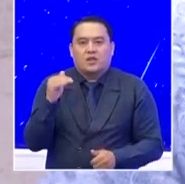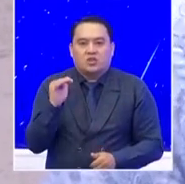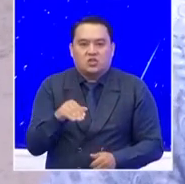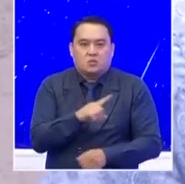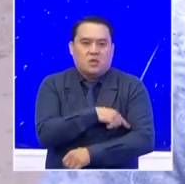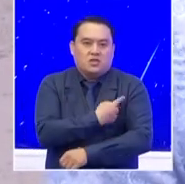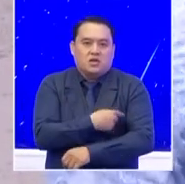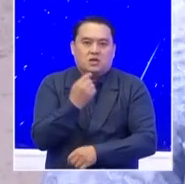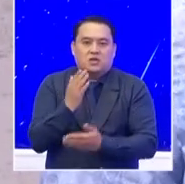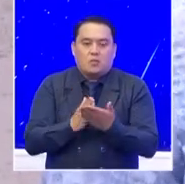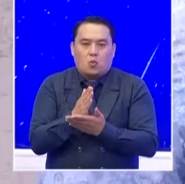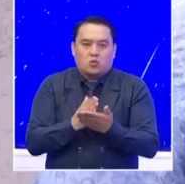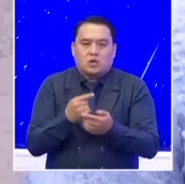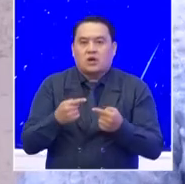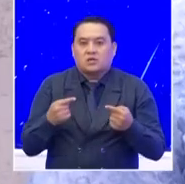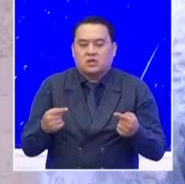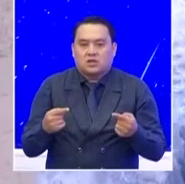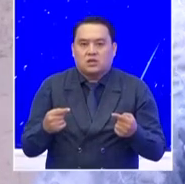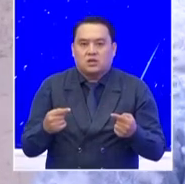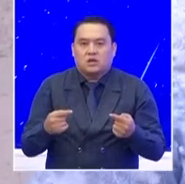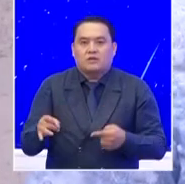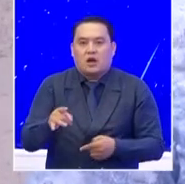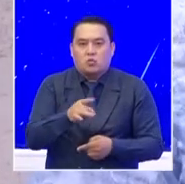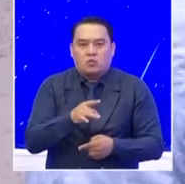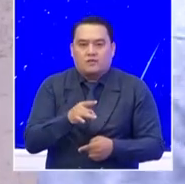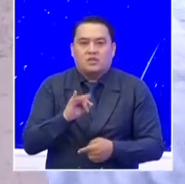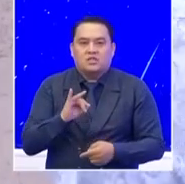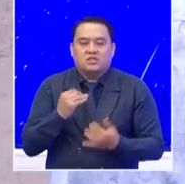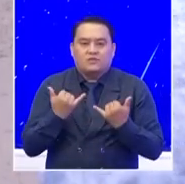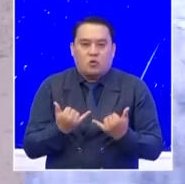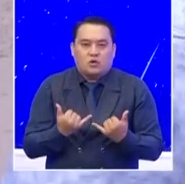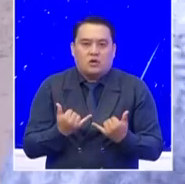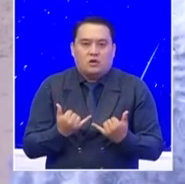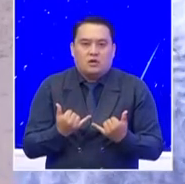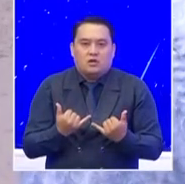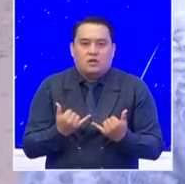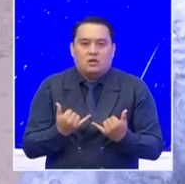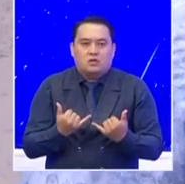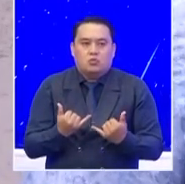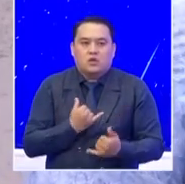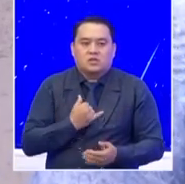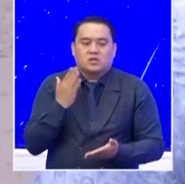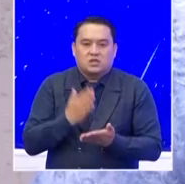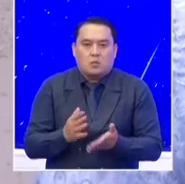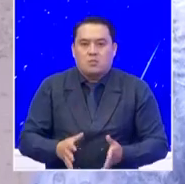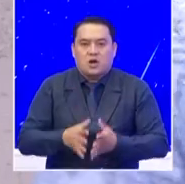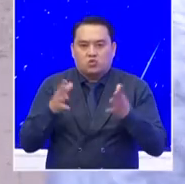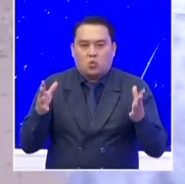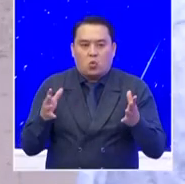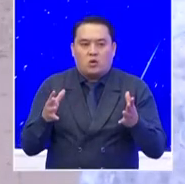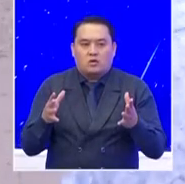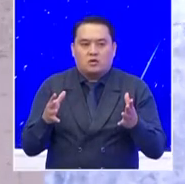медицинских работников по самых разных районах страны. И сегодня вот У нас сегодня есть